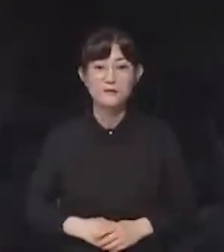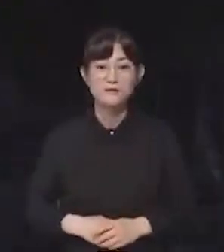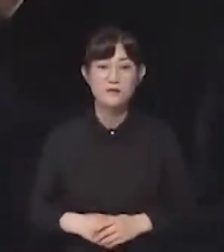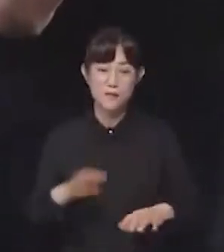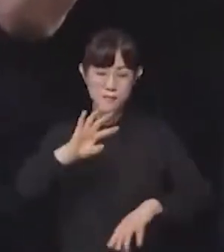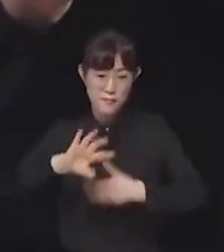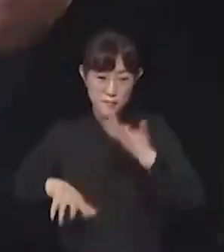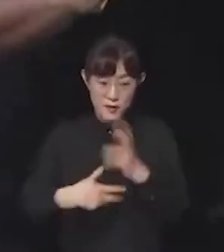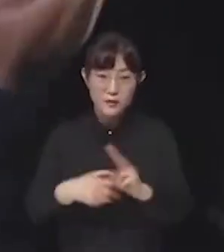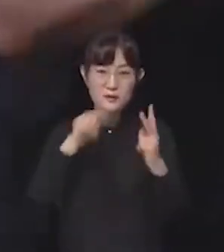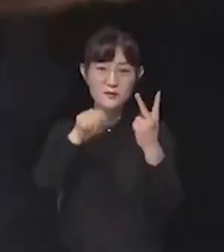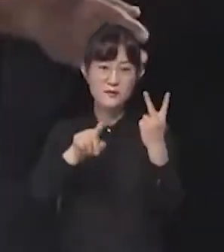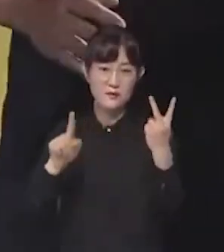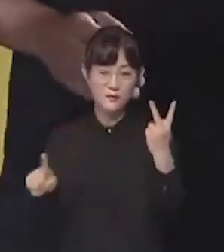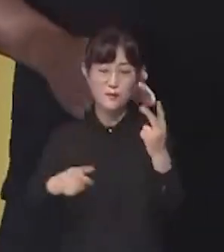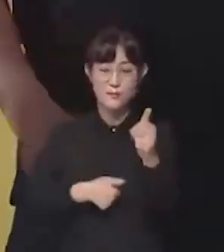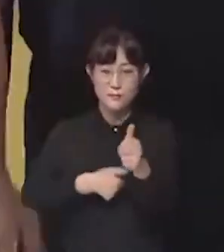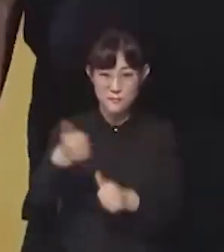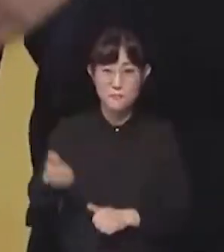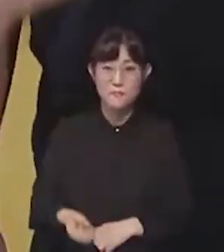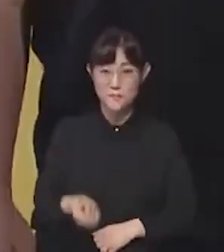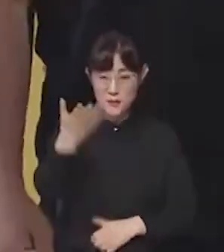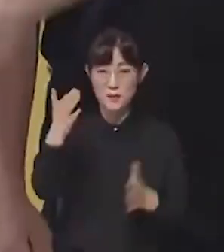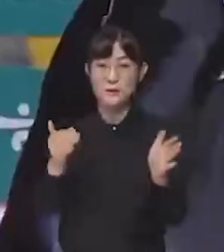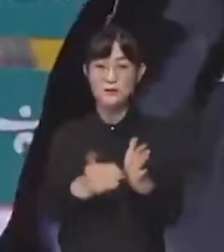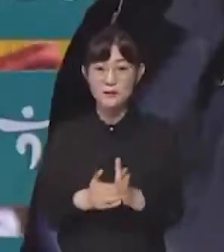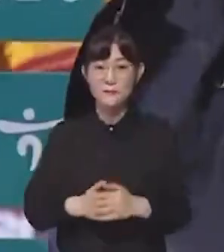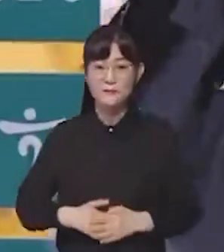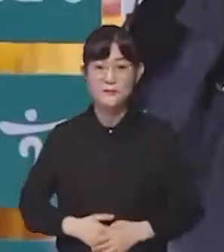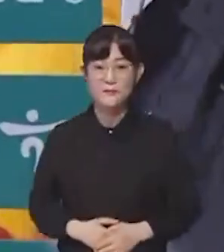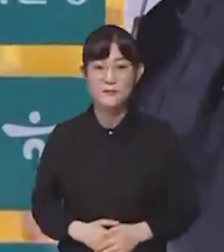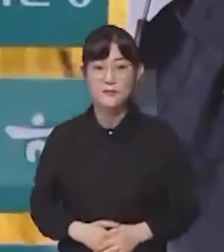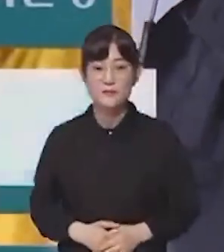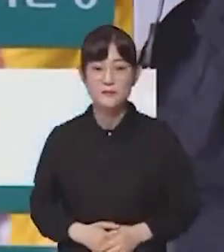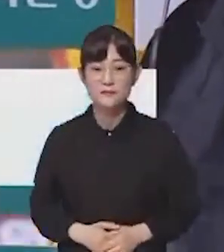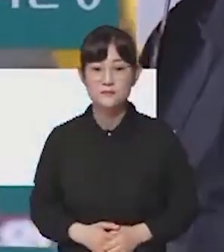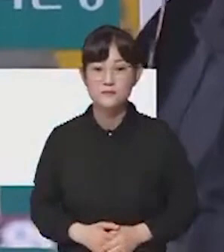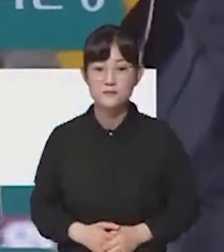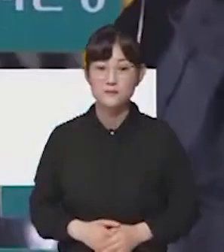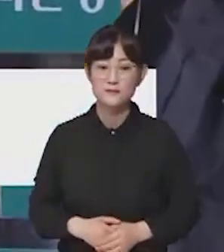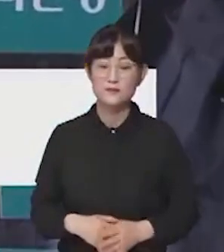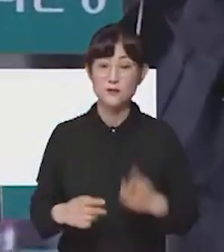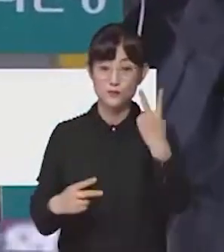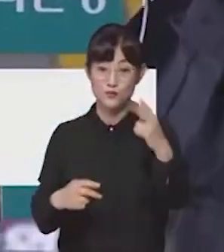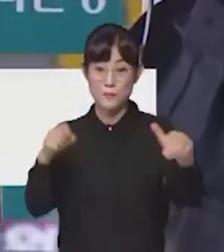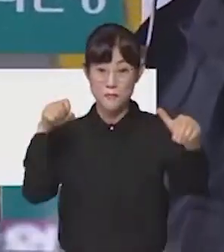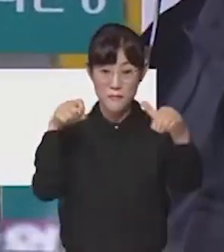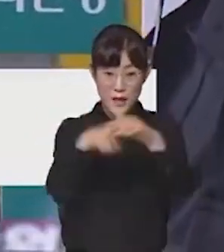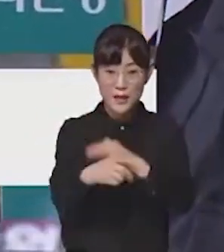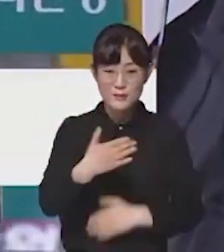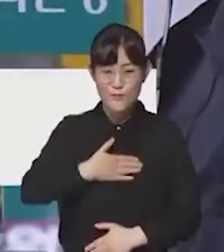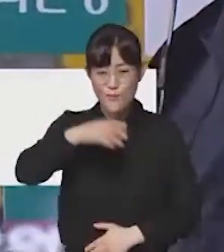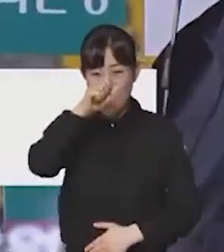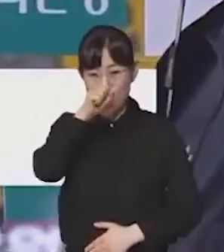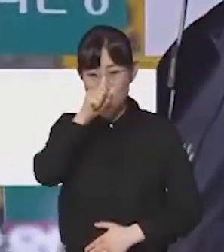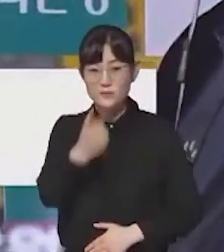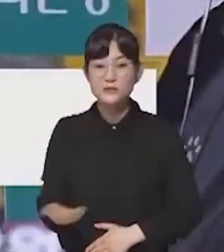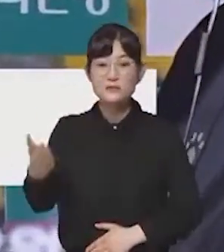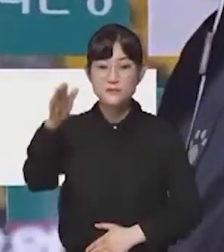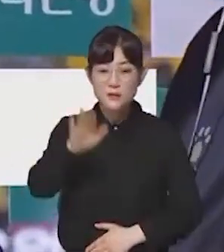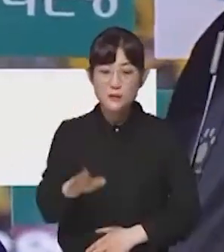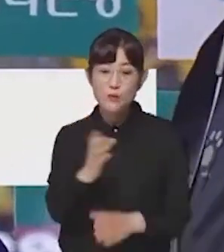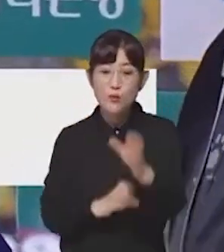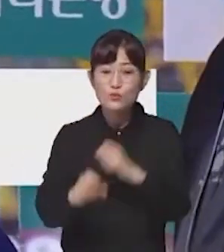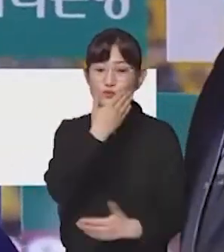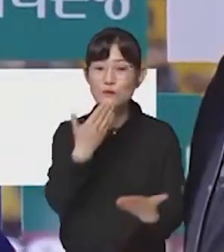극적인 2-1 역전승을 이끌었습니다. Eu esperei o bom momento chegar. Hoje eu fui feliz, fiz dois gols. Mas de